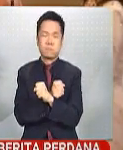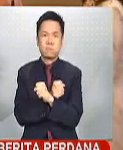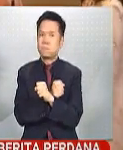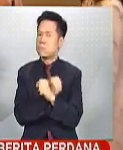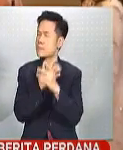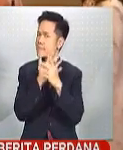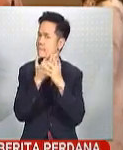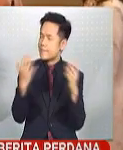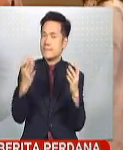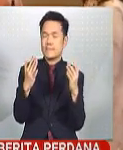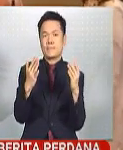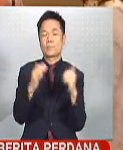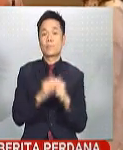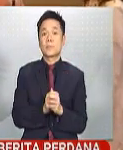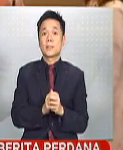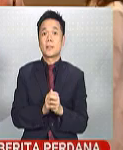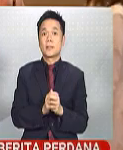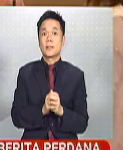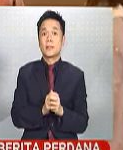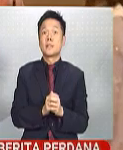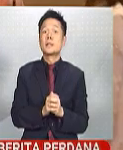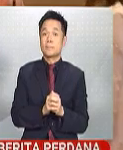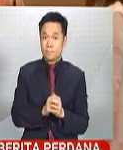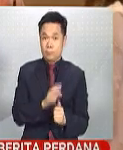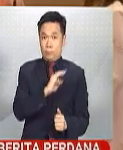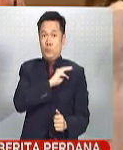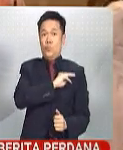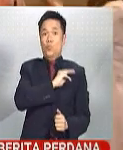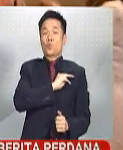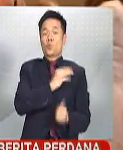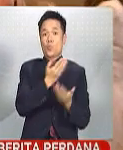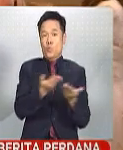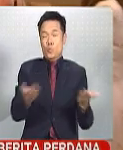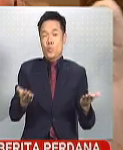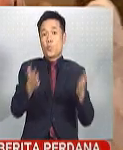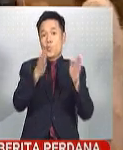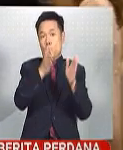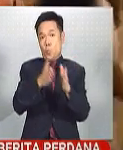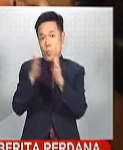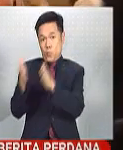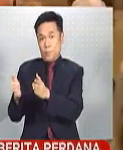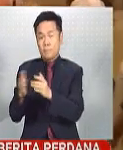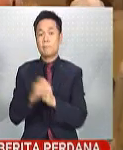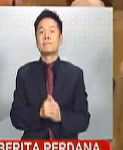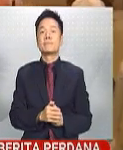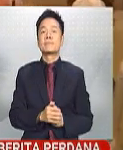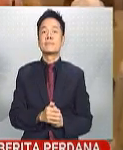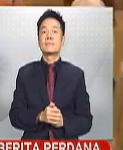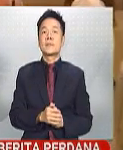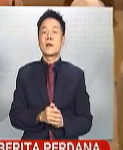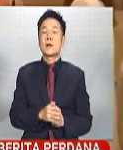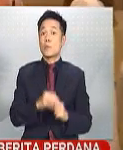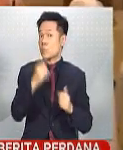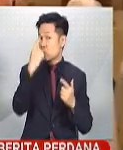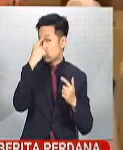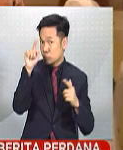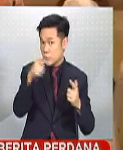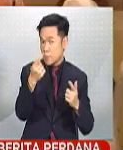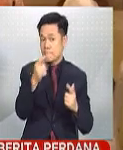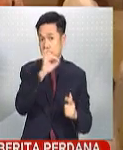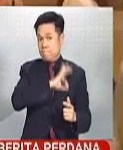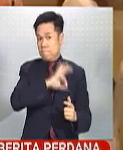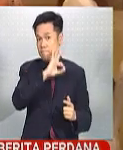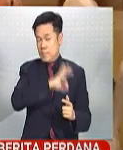Dan memandangkan Kementerian Sumber Manusia adalah kementerian cukup penting untuk pastikan membela nasib rakyat, khususnya